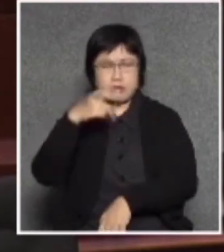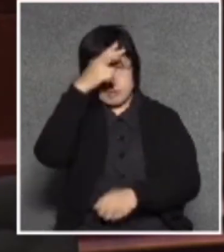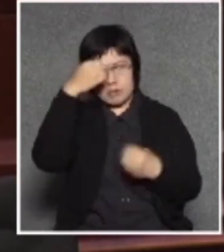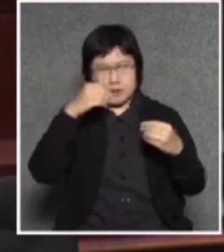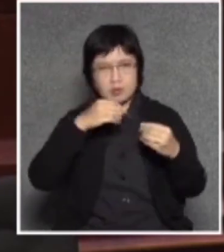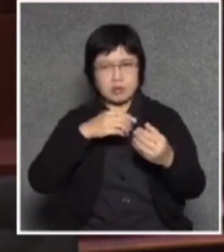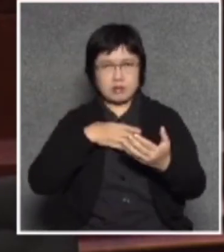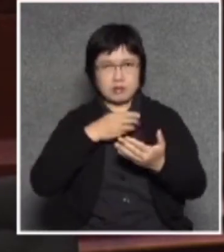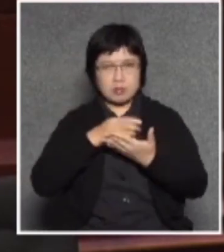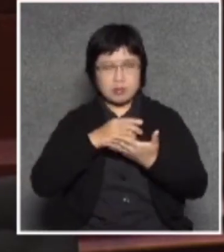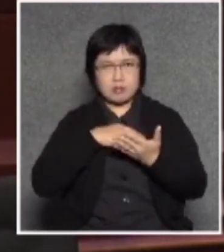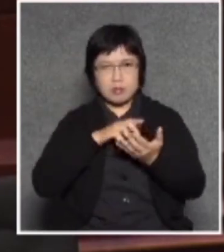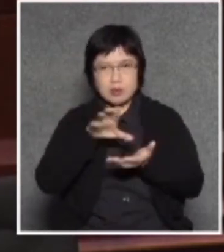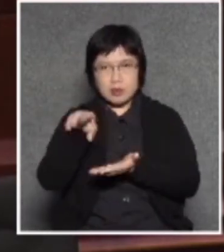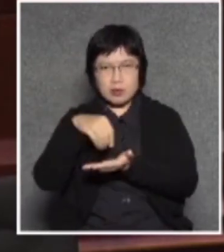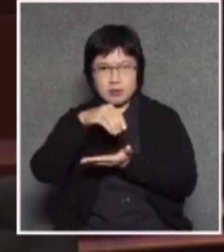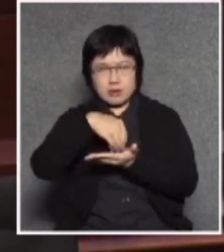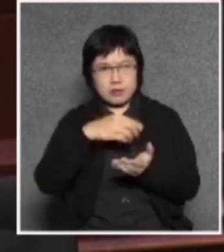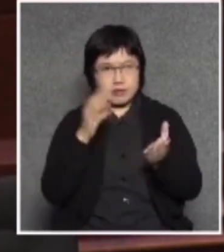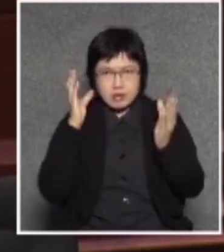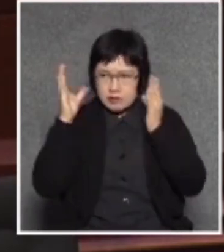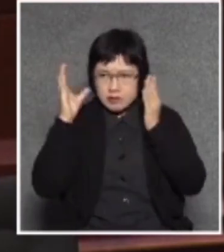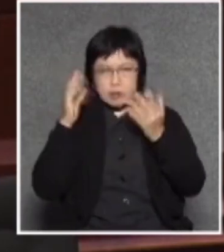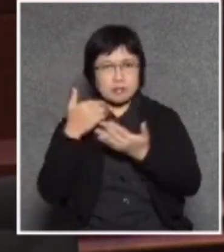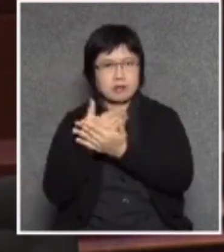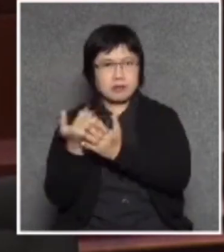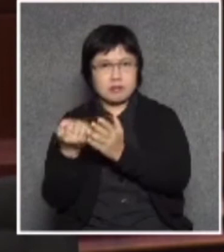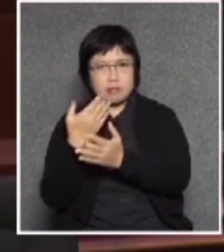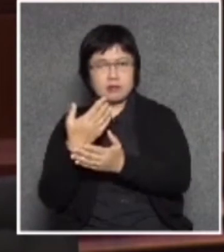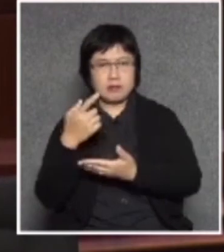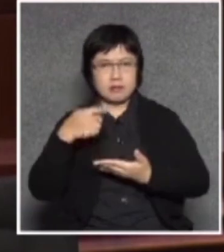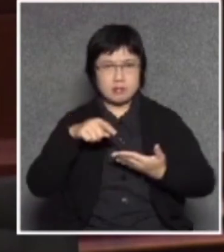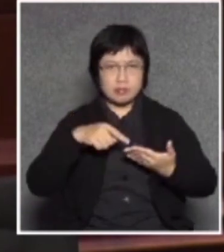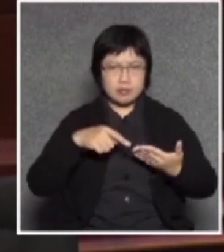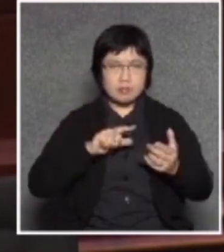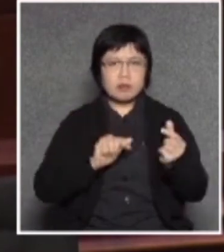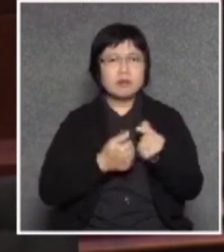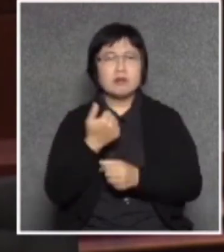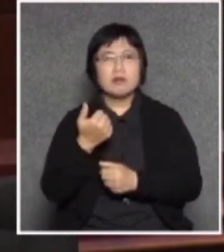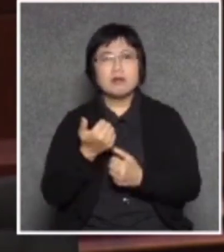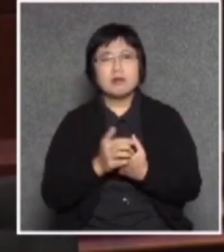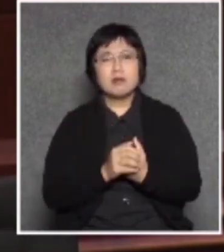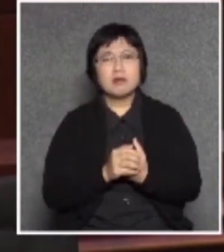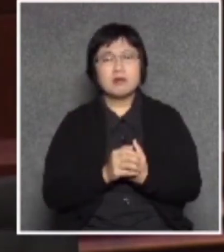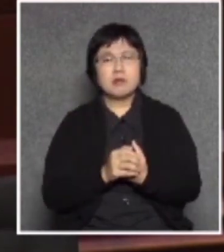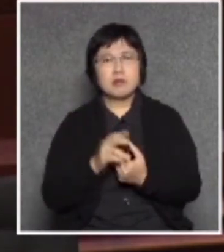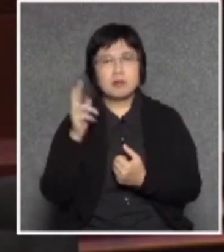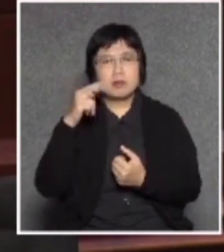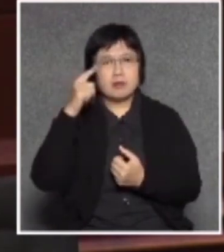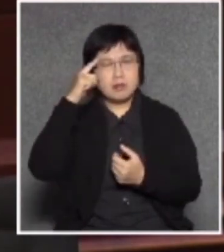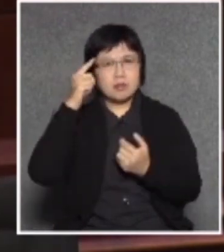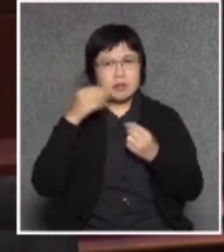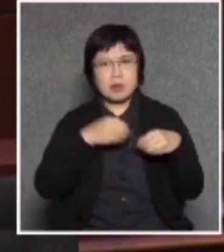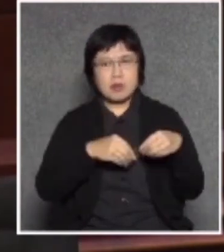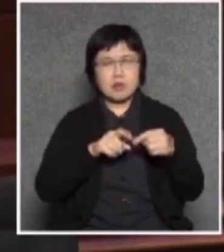搜集和聆聽各方面的意見，令到有關的檢討是更全面。通識教育科在中期